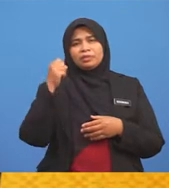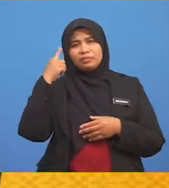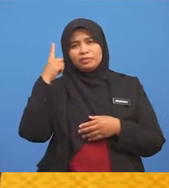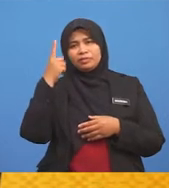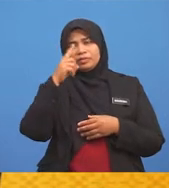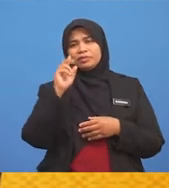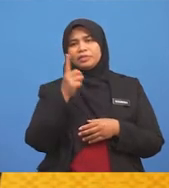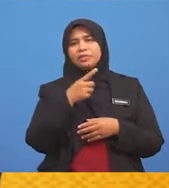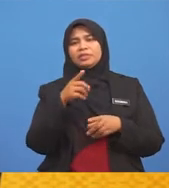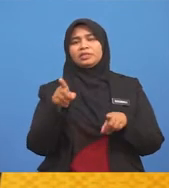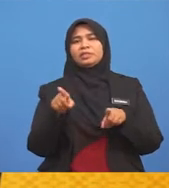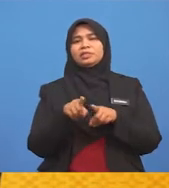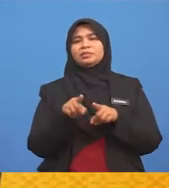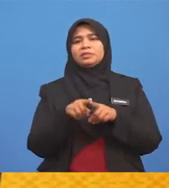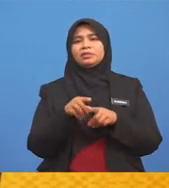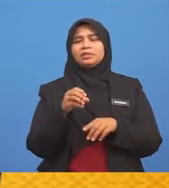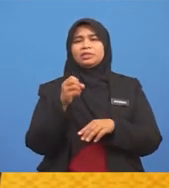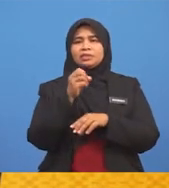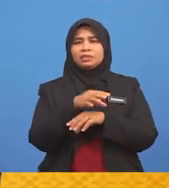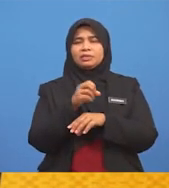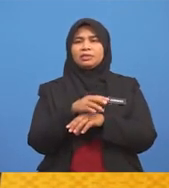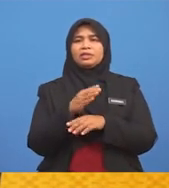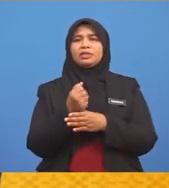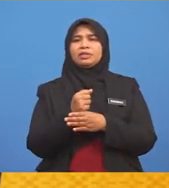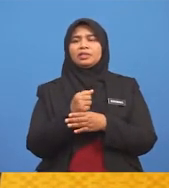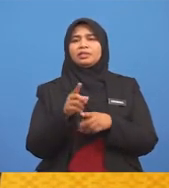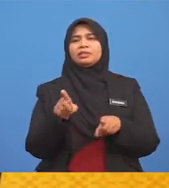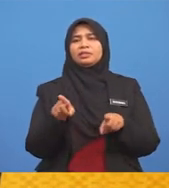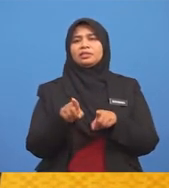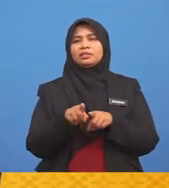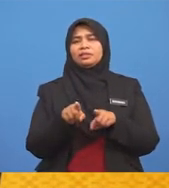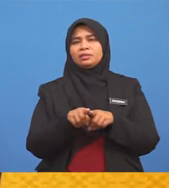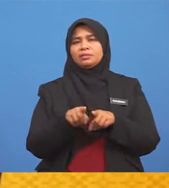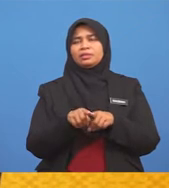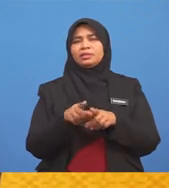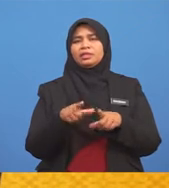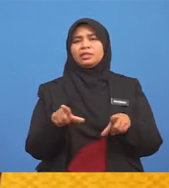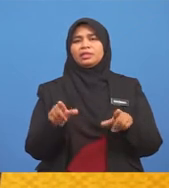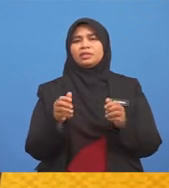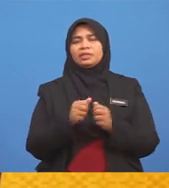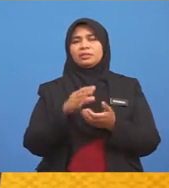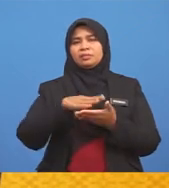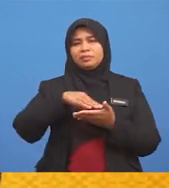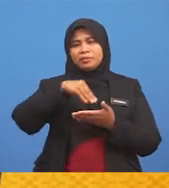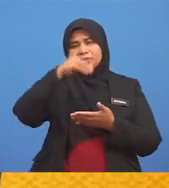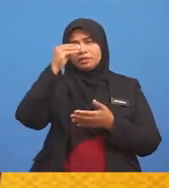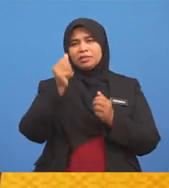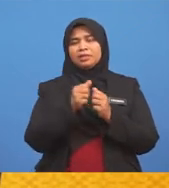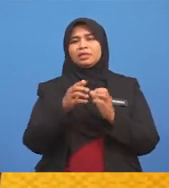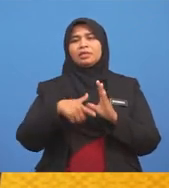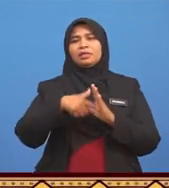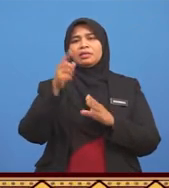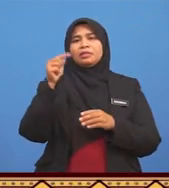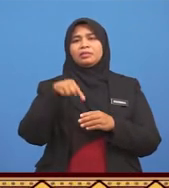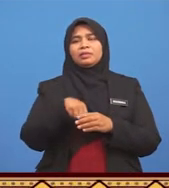untuk kita saling nasihat-menasihati antara satu dengan yang lain serta menuntut ilmu dengan lebih